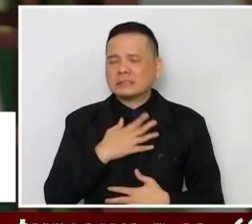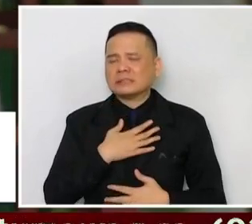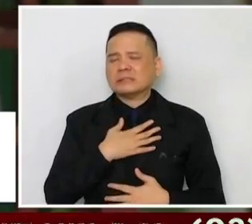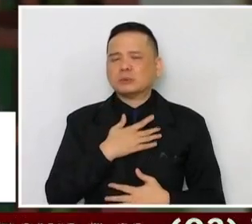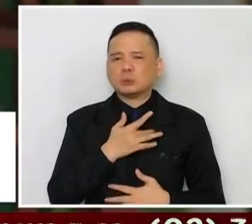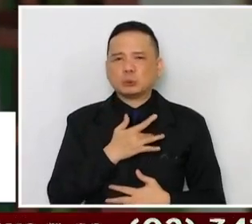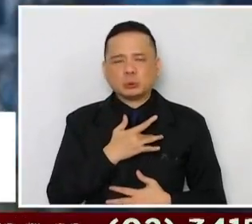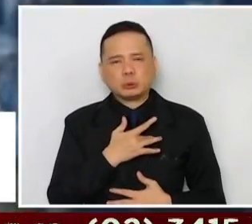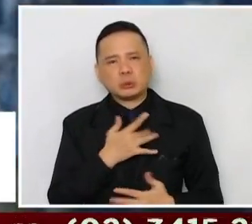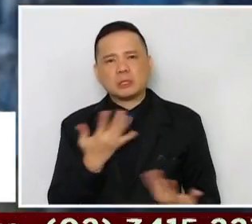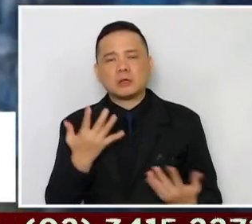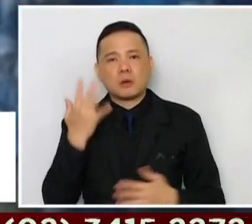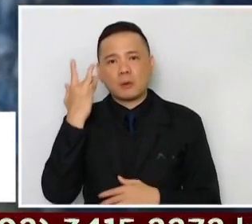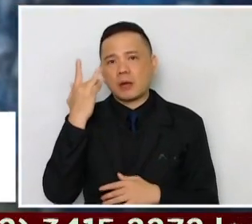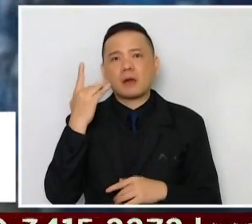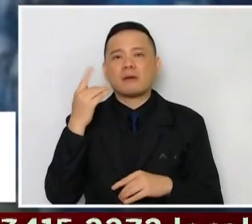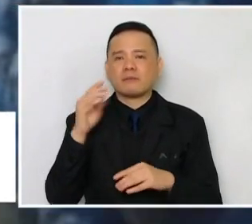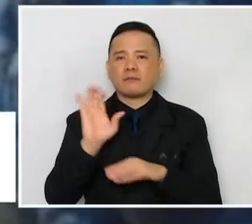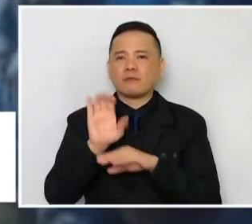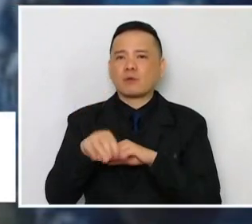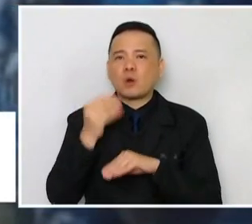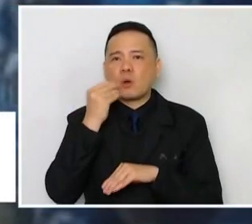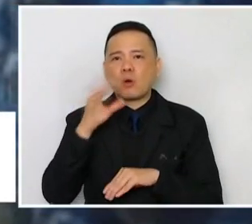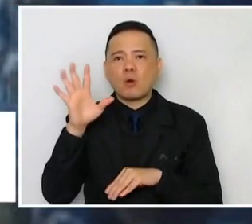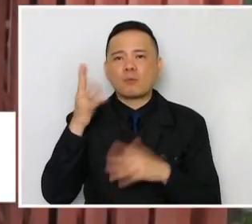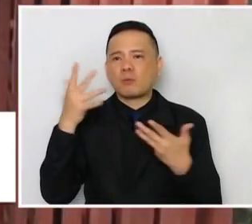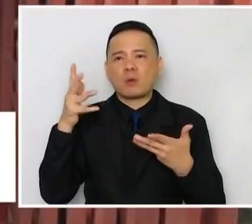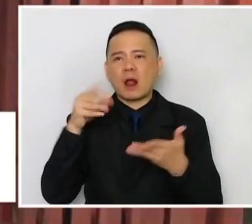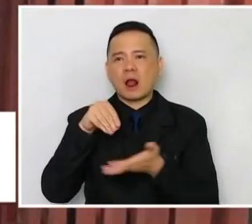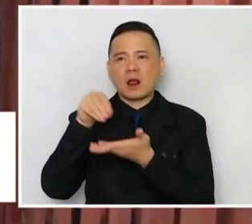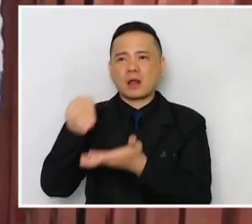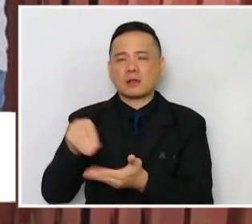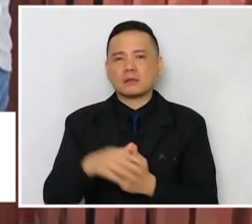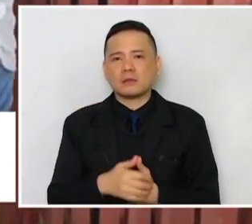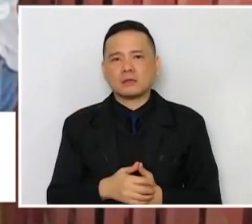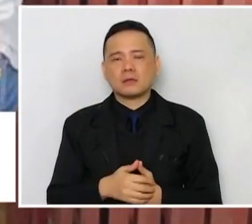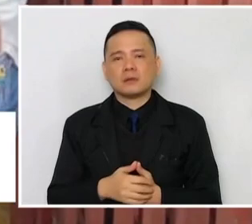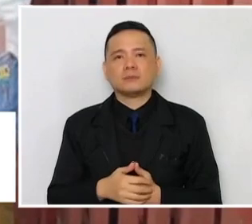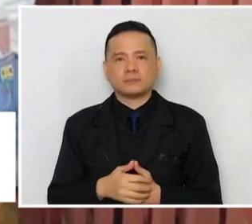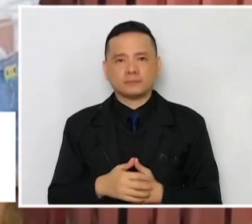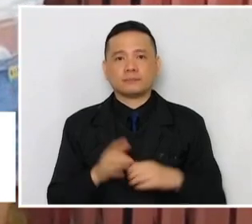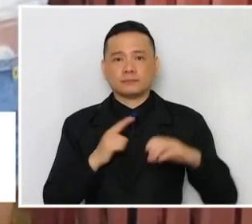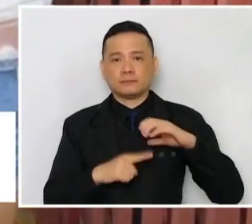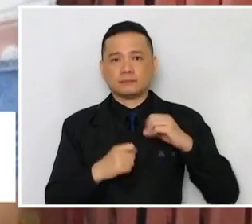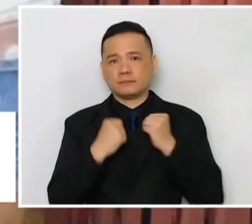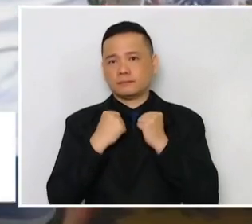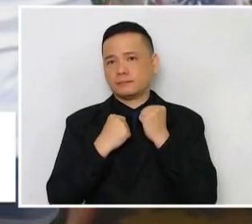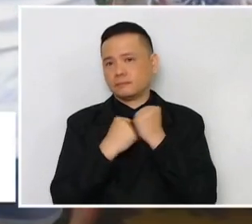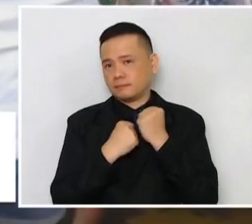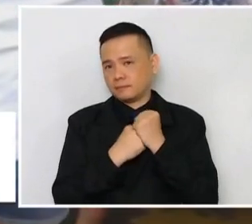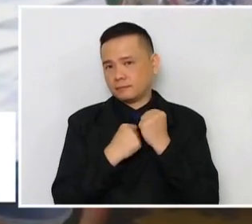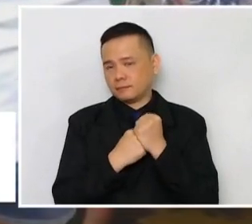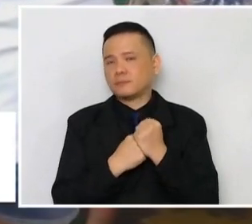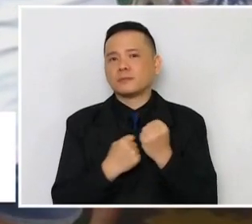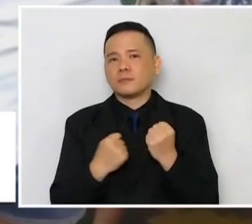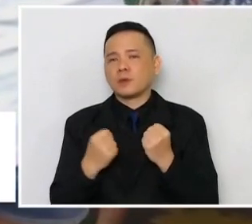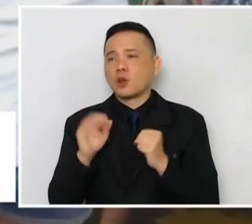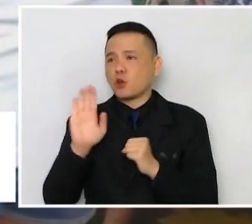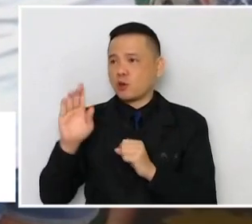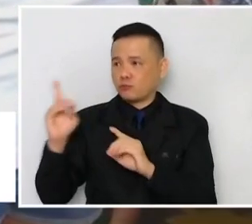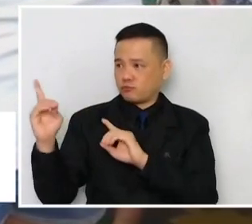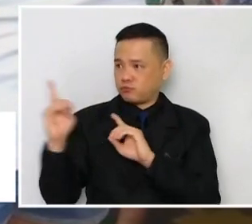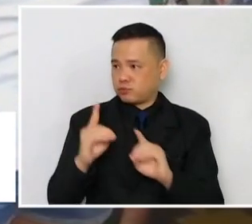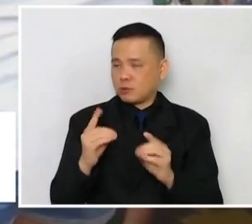wala silang nakukuha. Kapamilya, dahil po sa inyong donasyong ipinapaabot sa Pantawid ng Pag-ibig, muling nagbukas